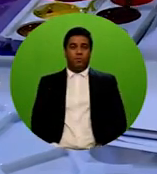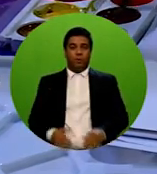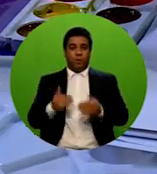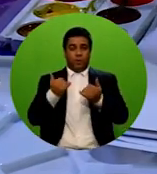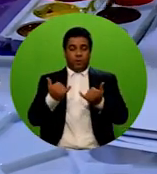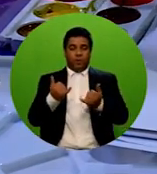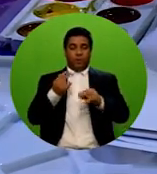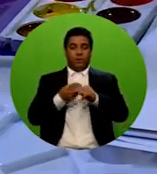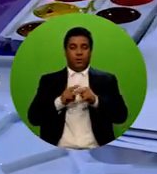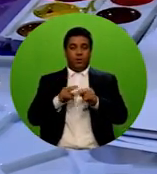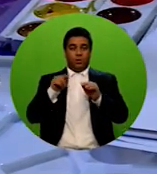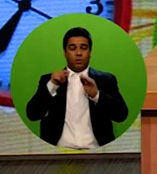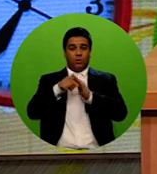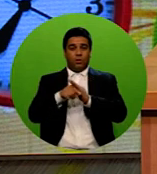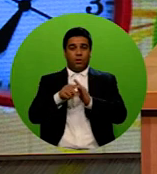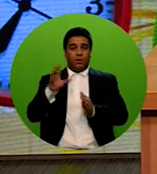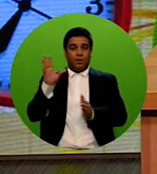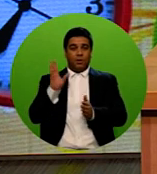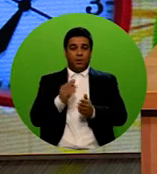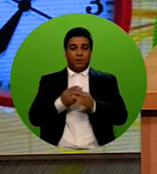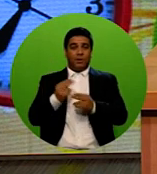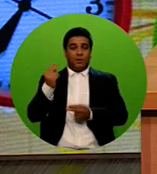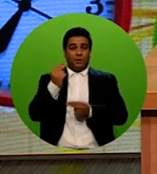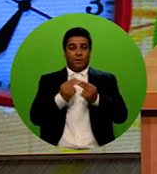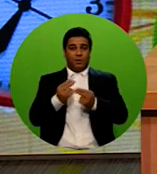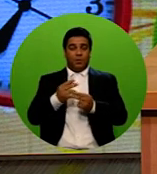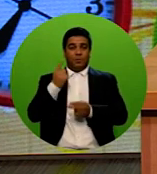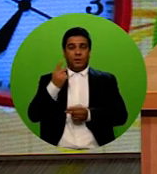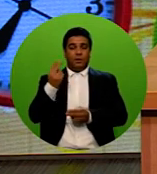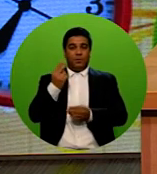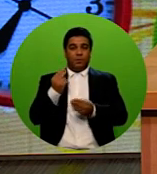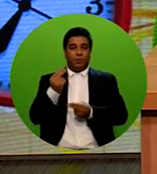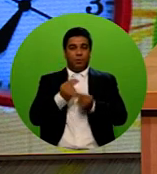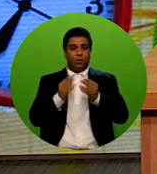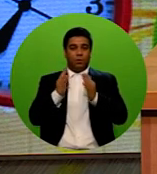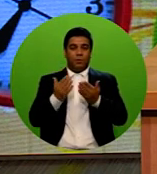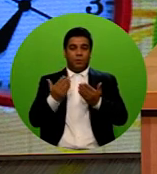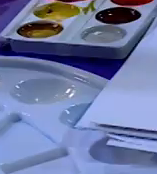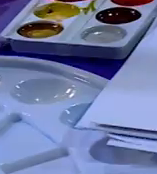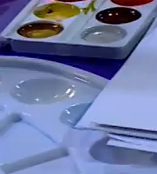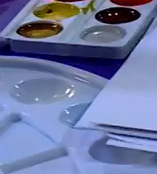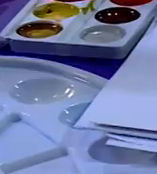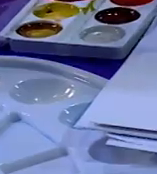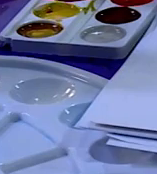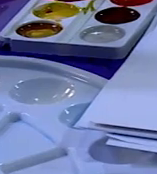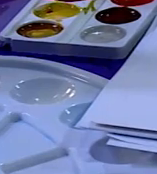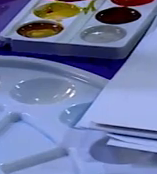bugun mana shu hamma tasvirlarni bitta rangda bo'yab chiqamiz.